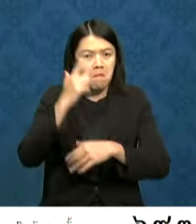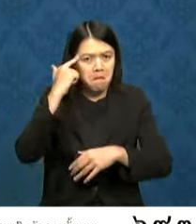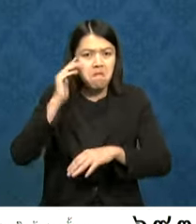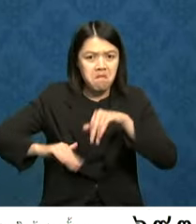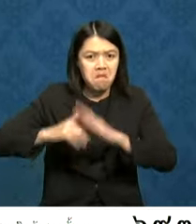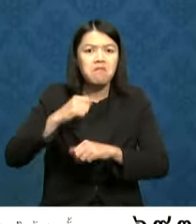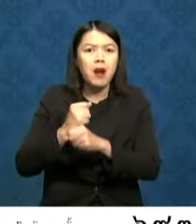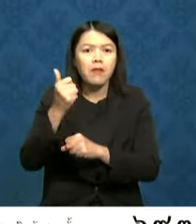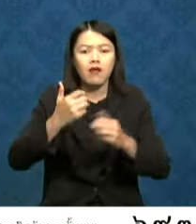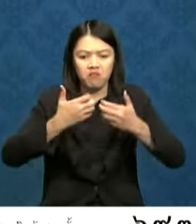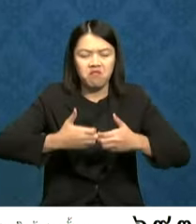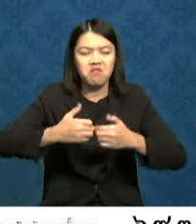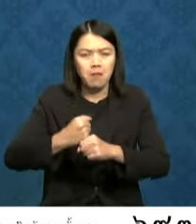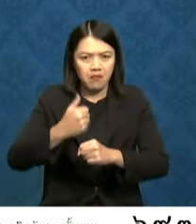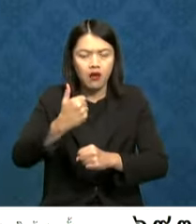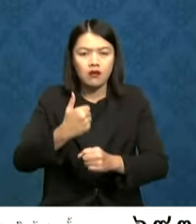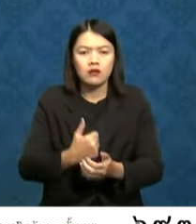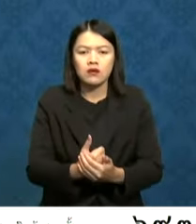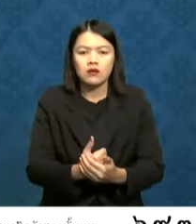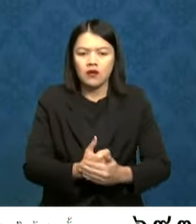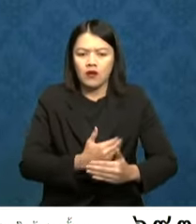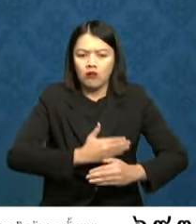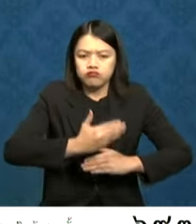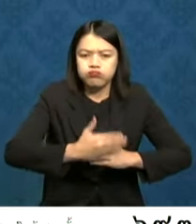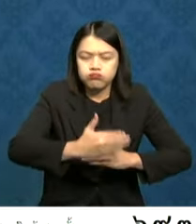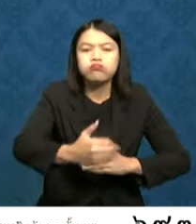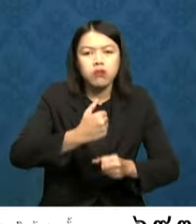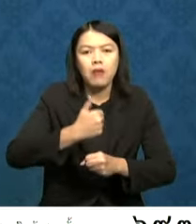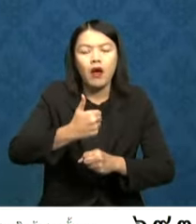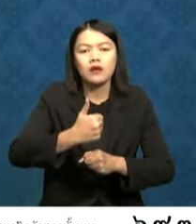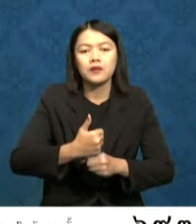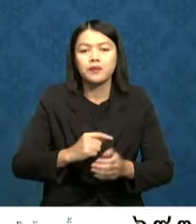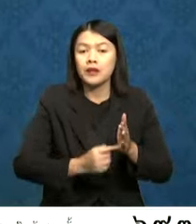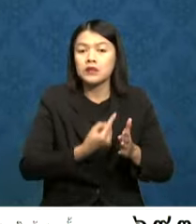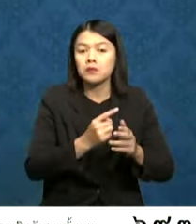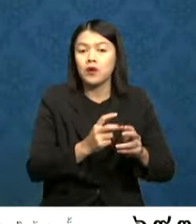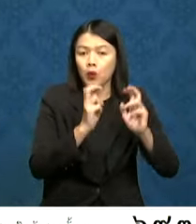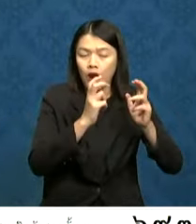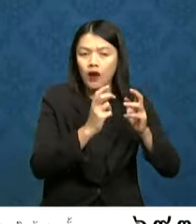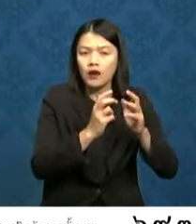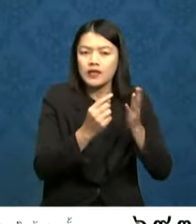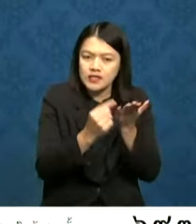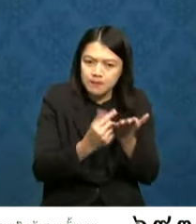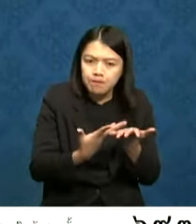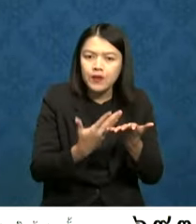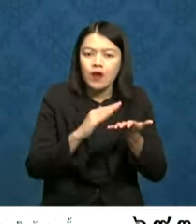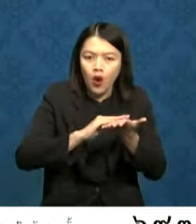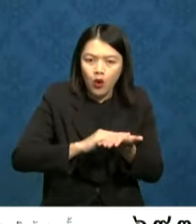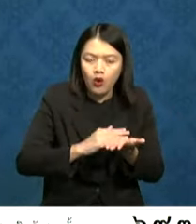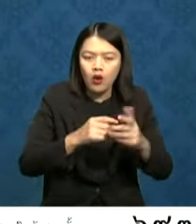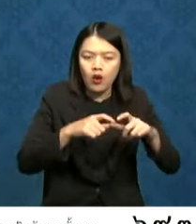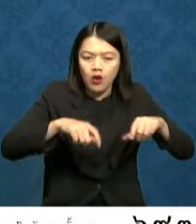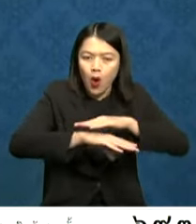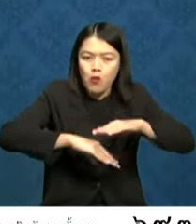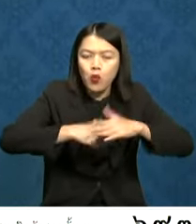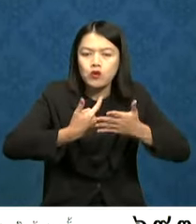พอครับในอุตสาหกรรมนี้ตั้งแต่ต้นน้ำกลางน้ำและปลายน้ำครับต้นน้ำก็คือเรื่องของชิดีไซนกลางน้ำอย่างเช่น oat